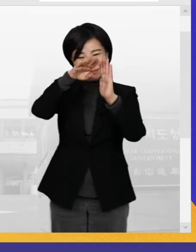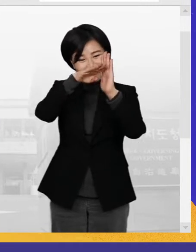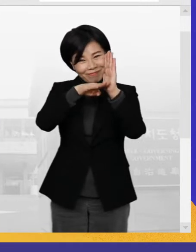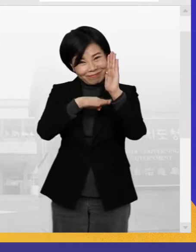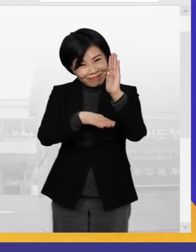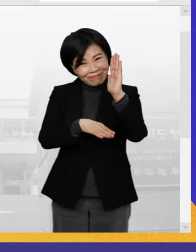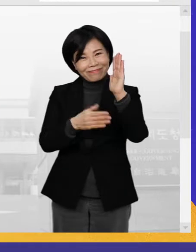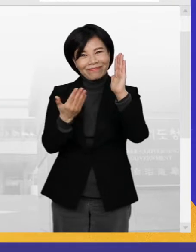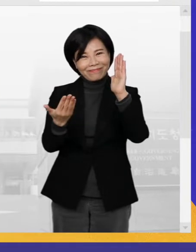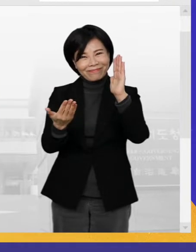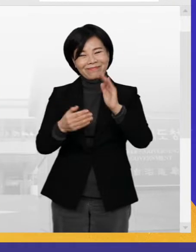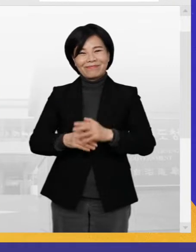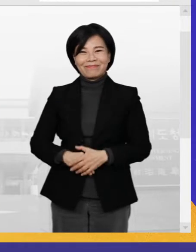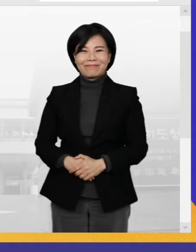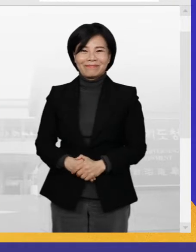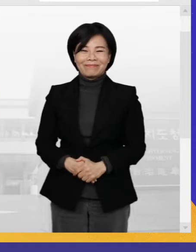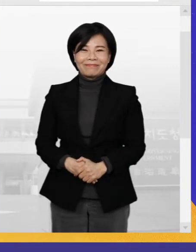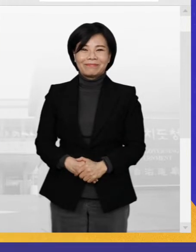이번 주 해시태그입니다.